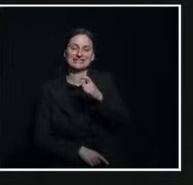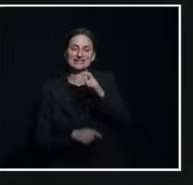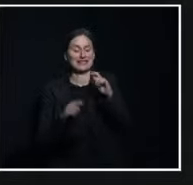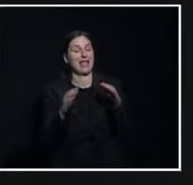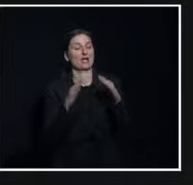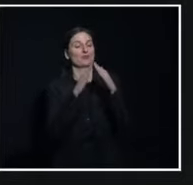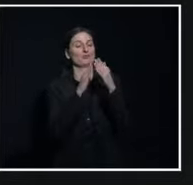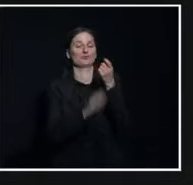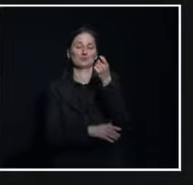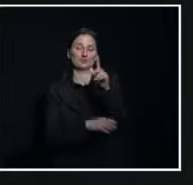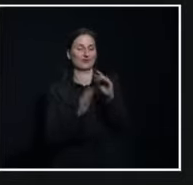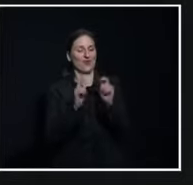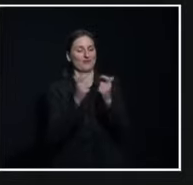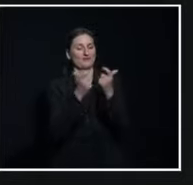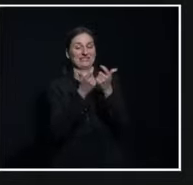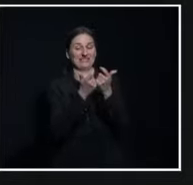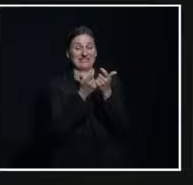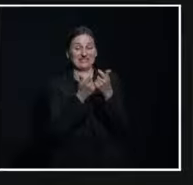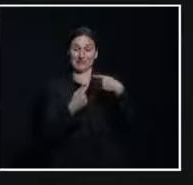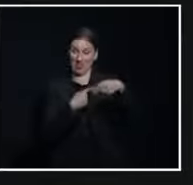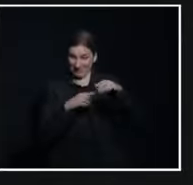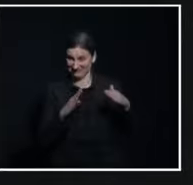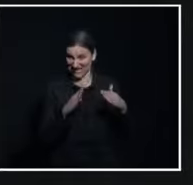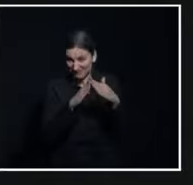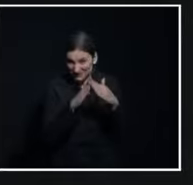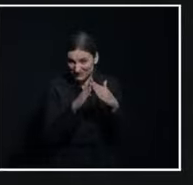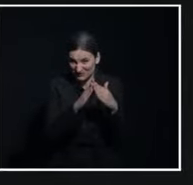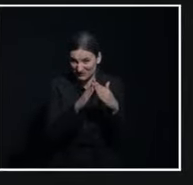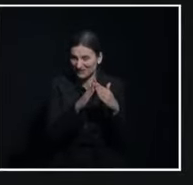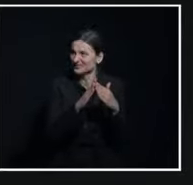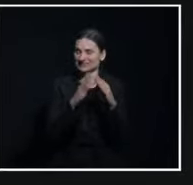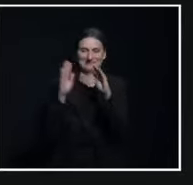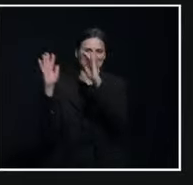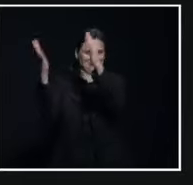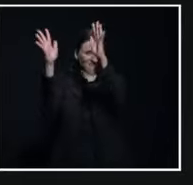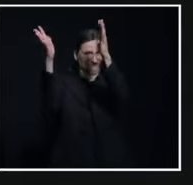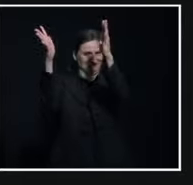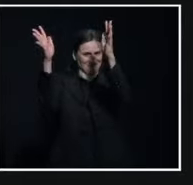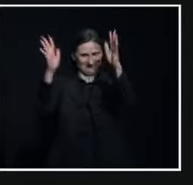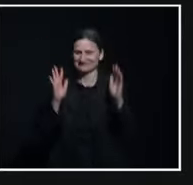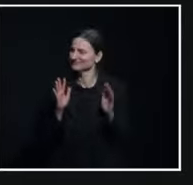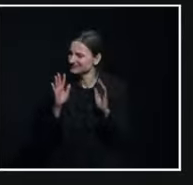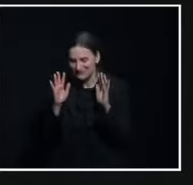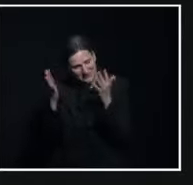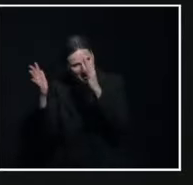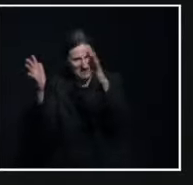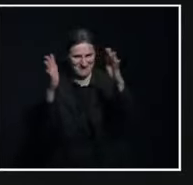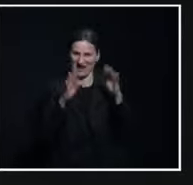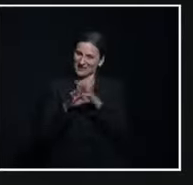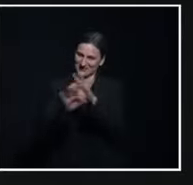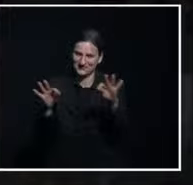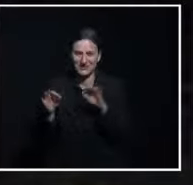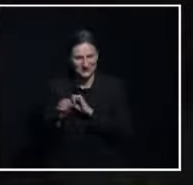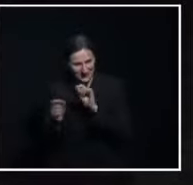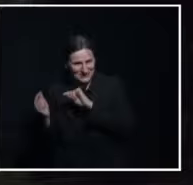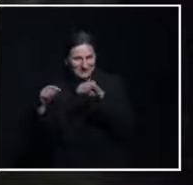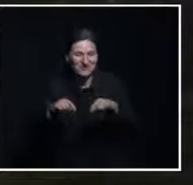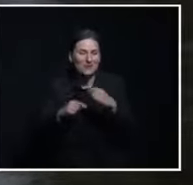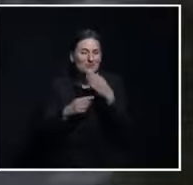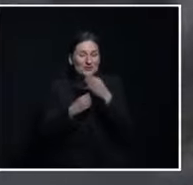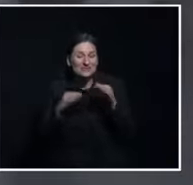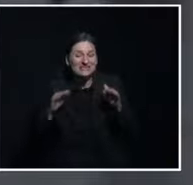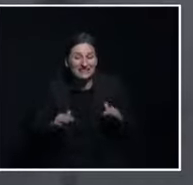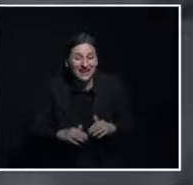der 12. Klasse. Die stehen kurz vorm Abitur und ich finde, das verdient einen ganz besonderen Applaus. Schön, dass ihr da